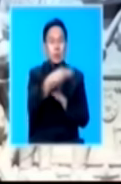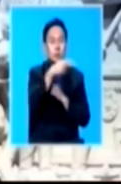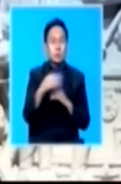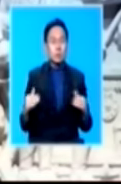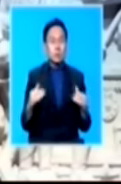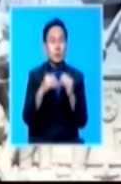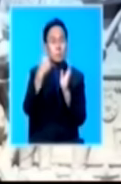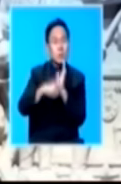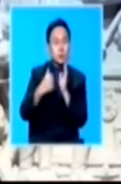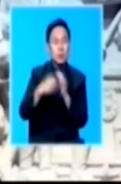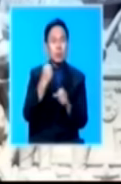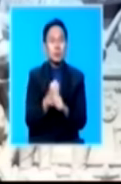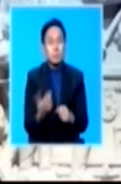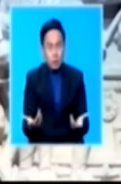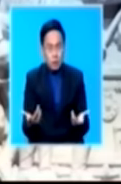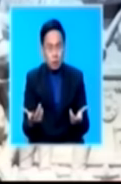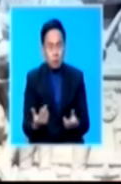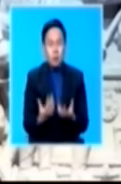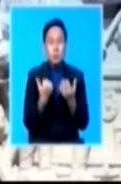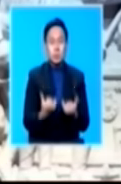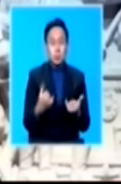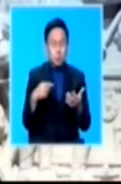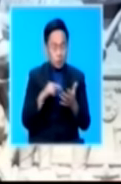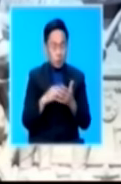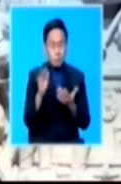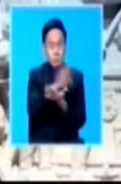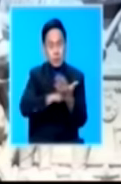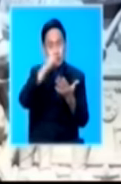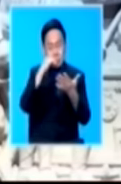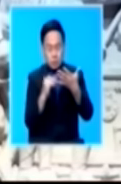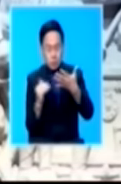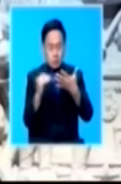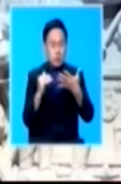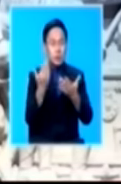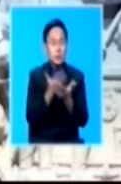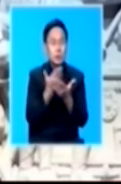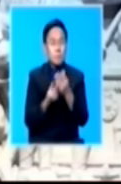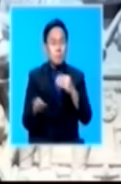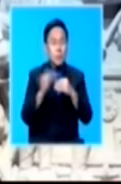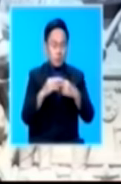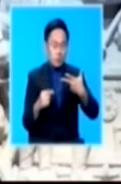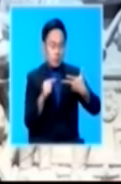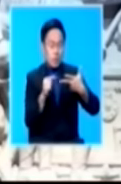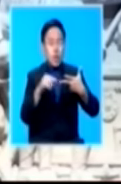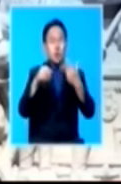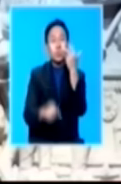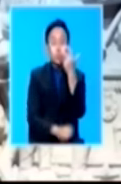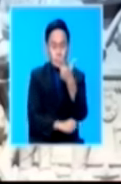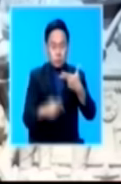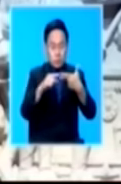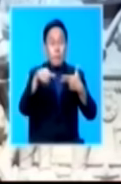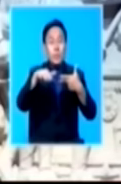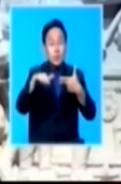งเปอร์เซ็นต์บ้างมันเป็นเรื่องของประเทศเราเป็นประเทศที่มีรายได้ปานกลางนะครับซึ่งถูกตัดภาษีตัวนี้ออกไปน